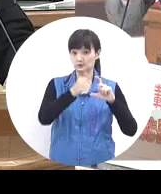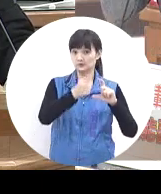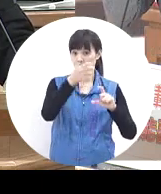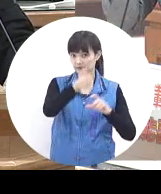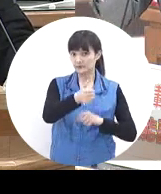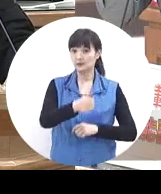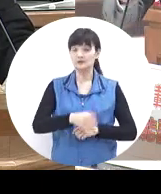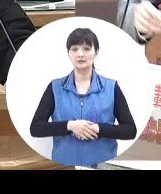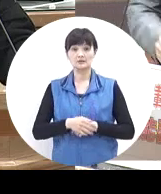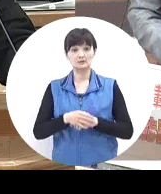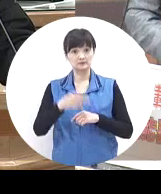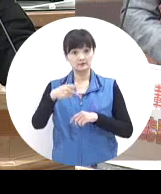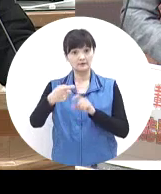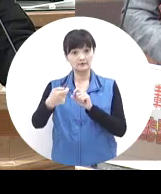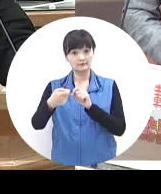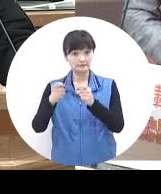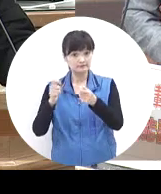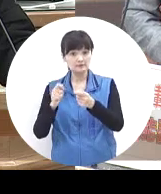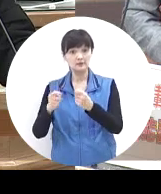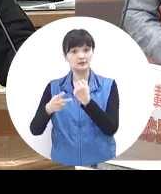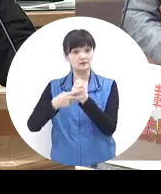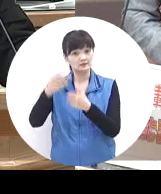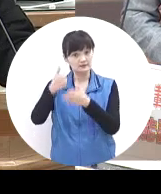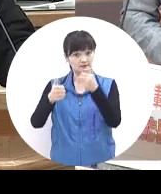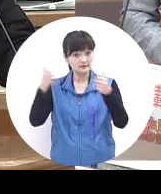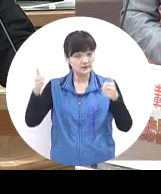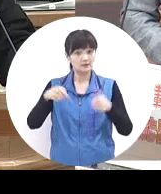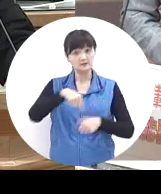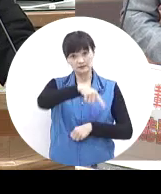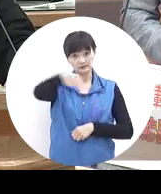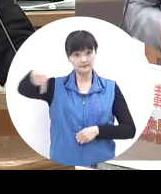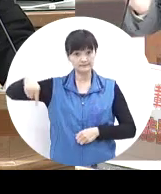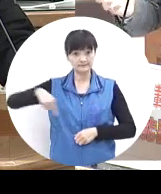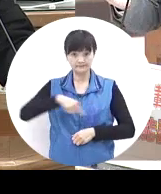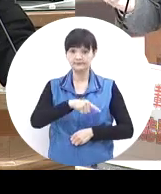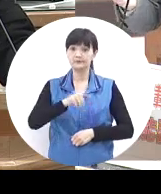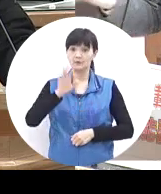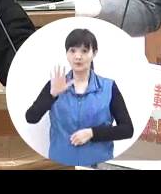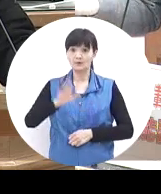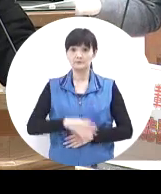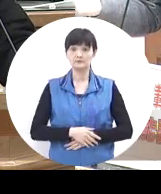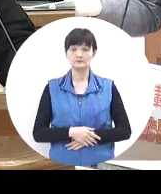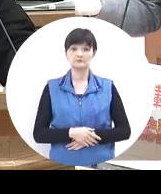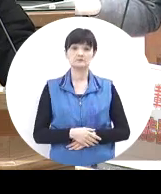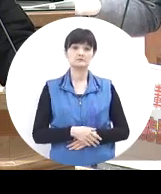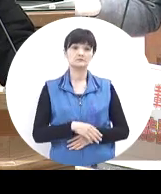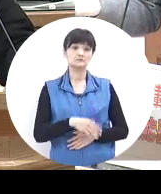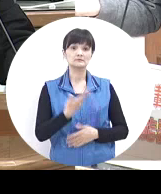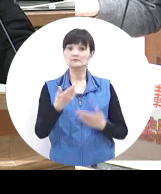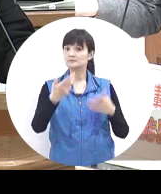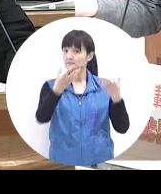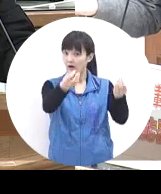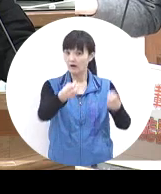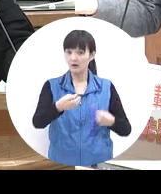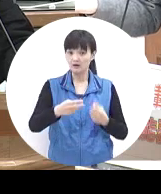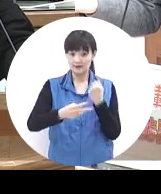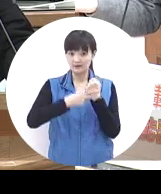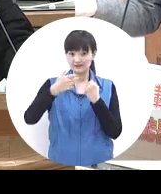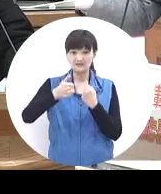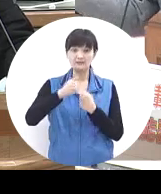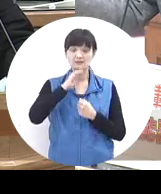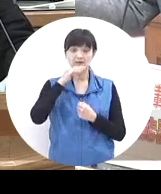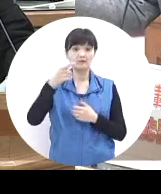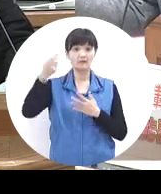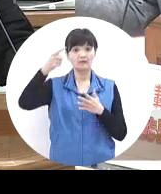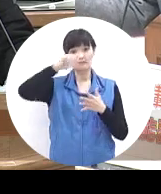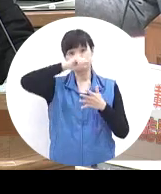在地 就这件事情， 所有的里长以及我们清水 里长也是后来才知道啊， 不断的沟通啦， 里